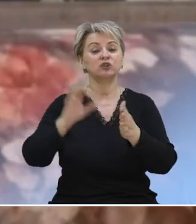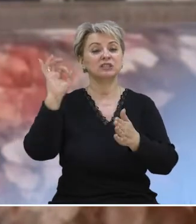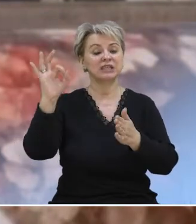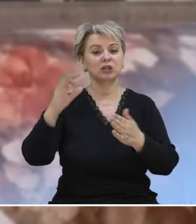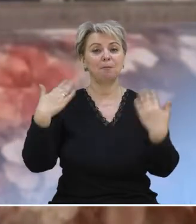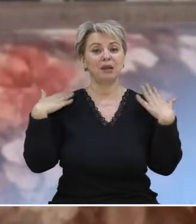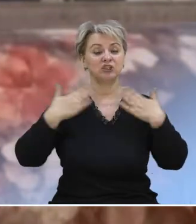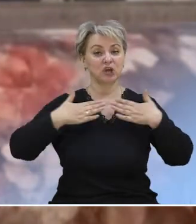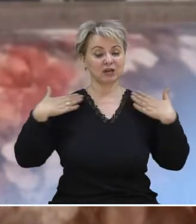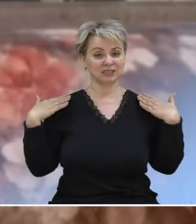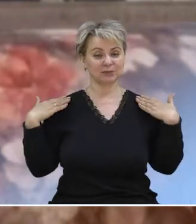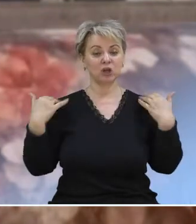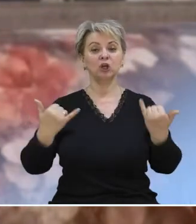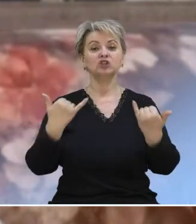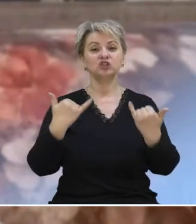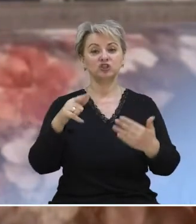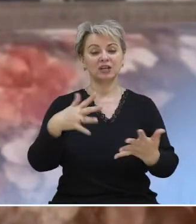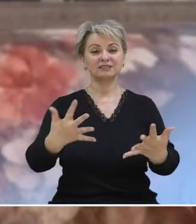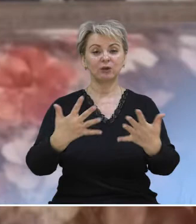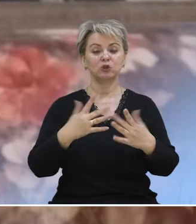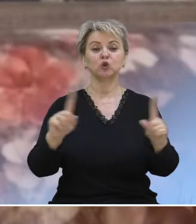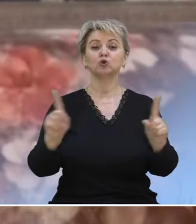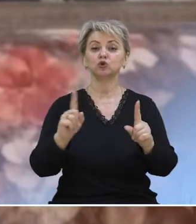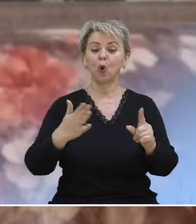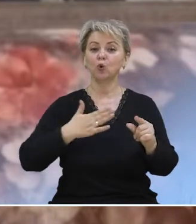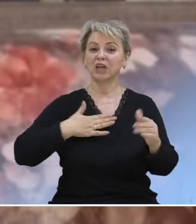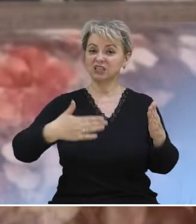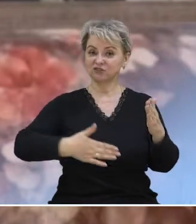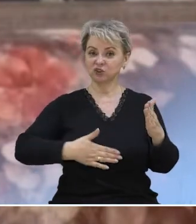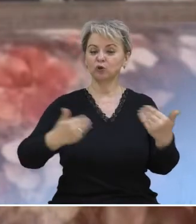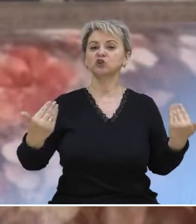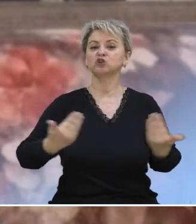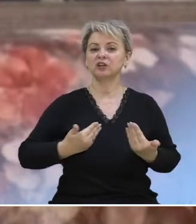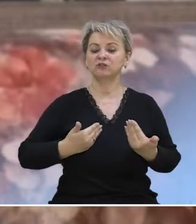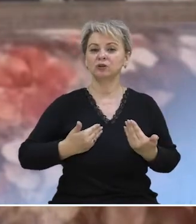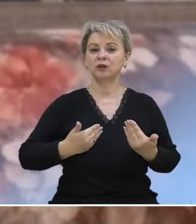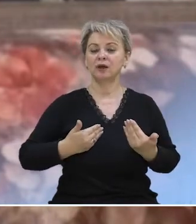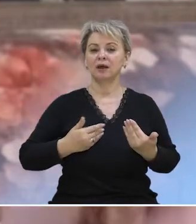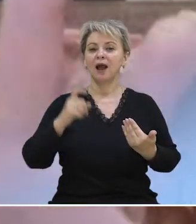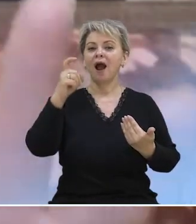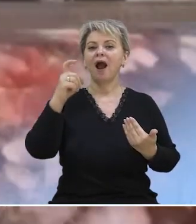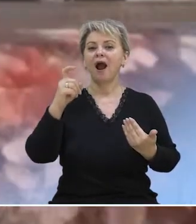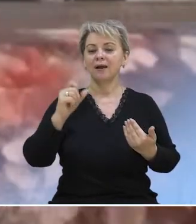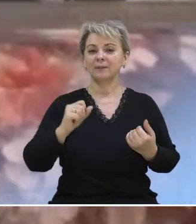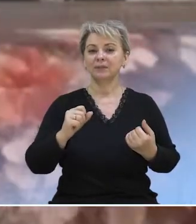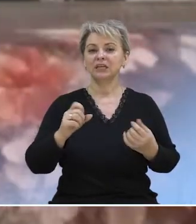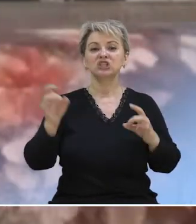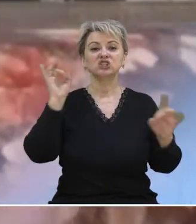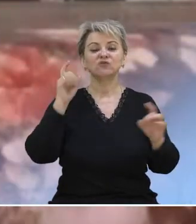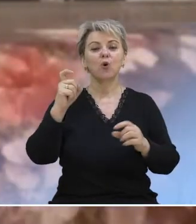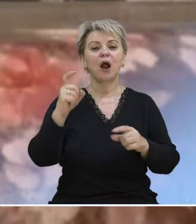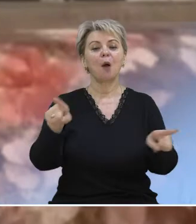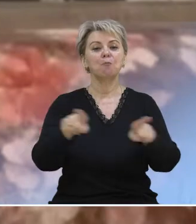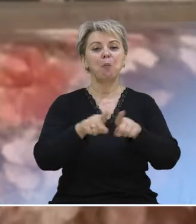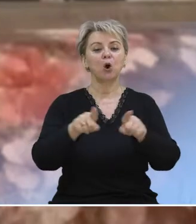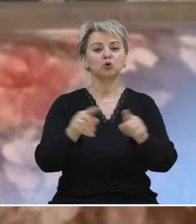90 градусов, плечи расправлены. Сейчас мы представим, что у нас в животе живет звук «Ха». Звук